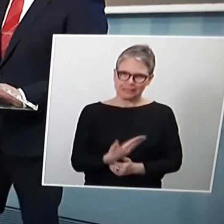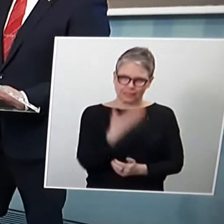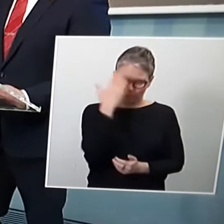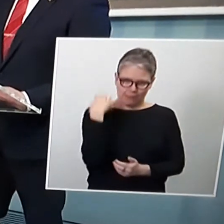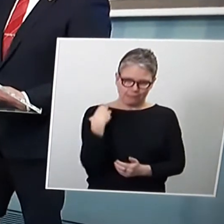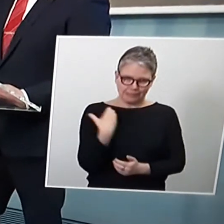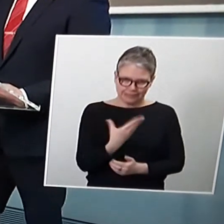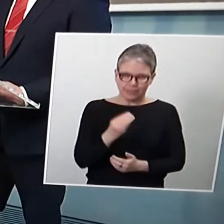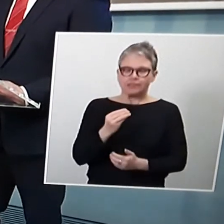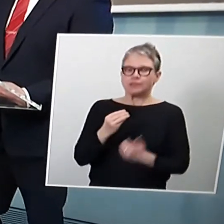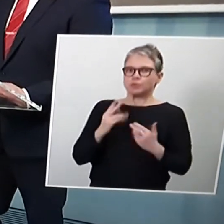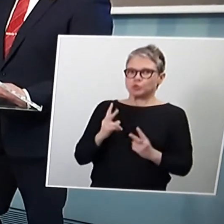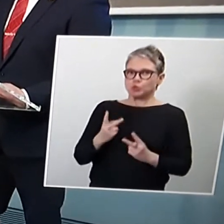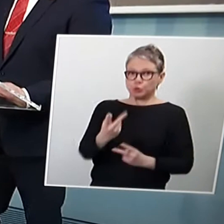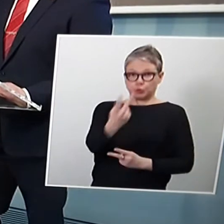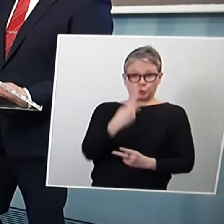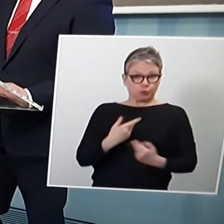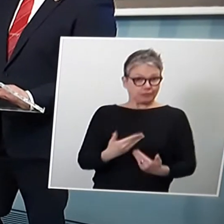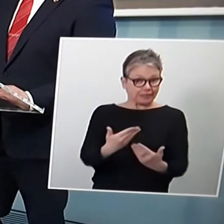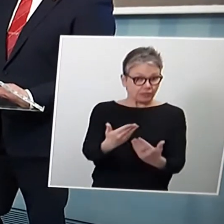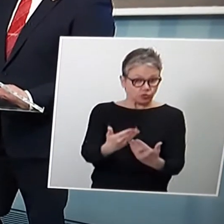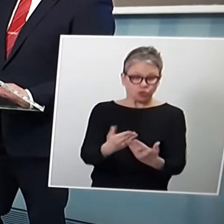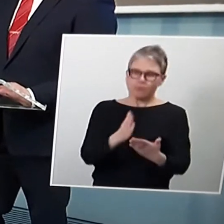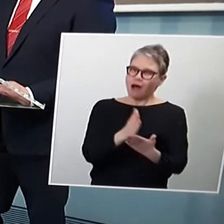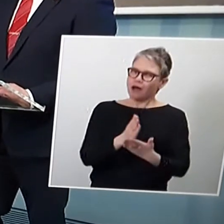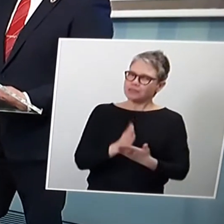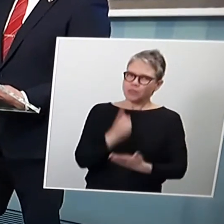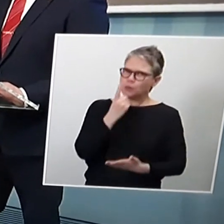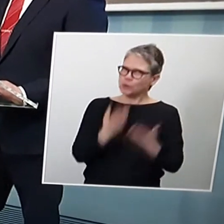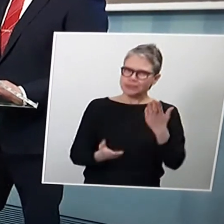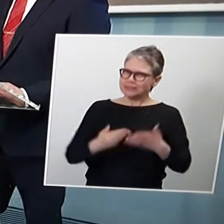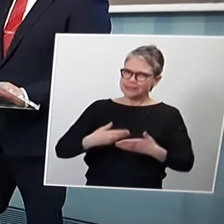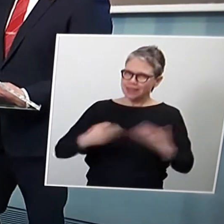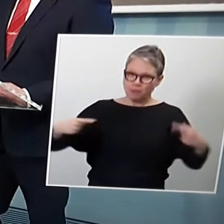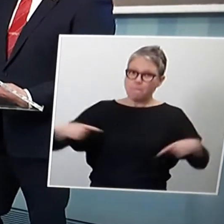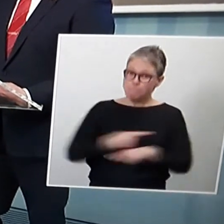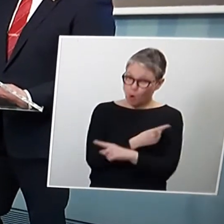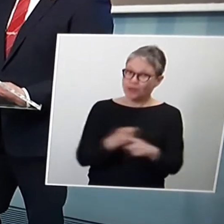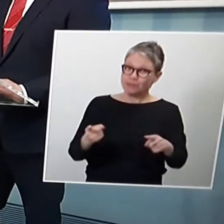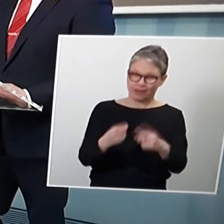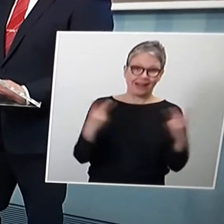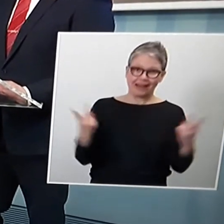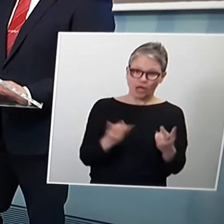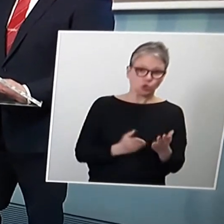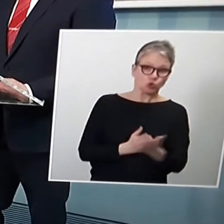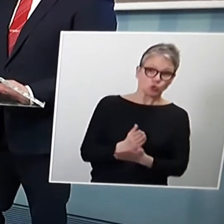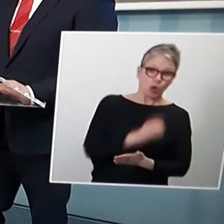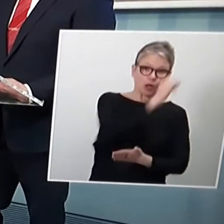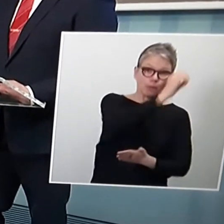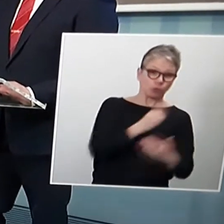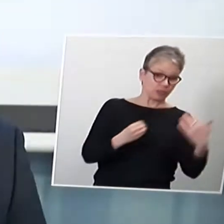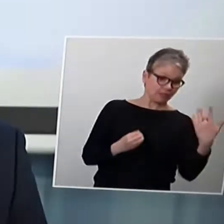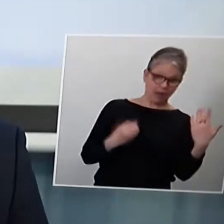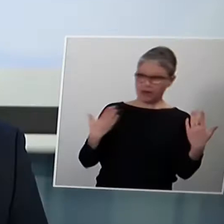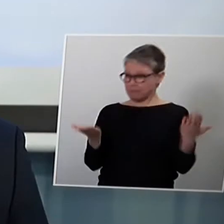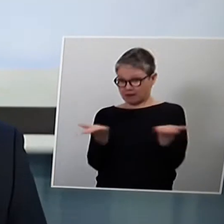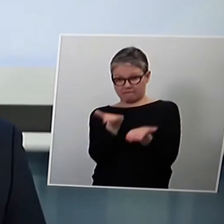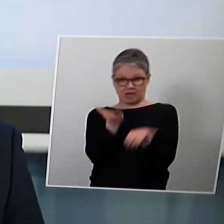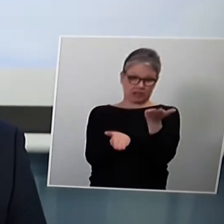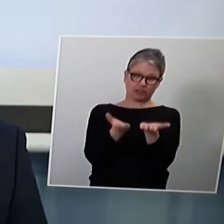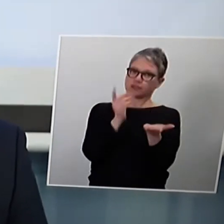kysymyksestä. Tämä asia on vähän monimutkaisempi kuin ihan niin kuin noin suoraviivainen prosenttiosuuksien